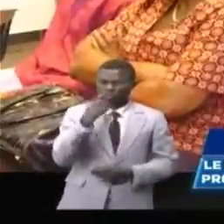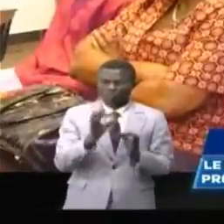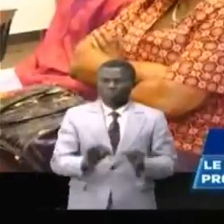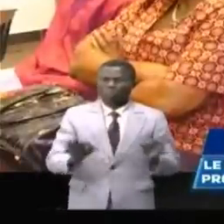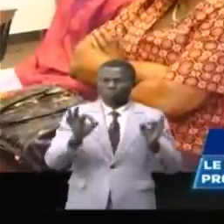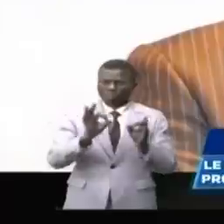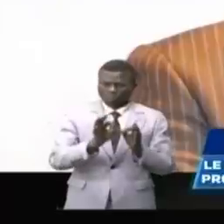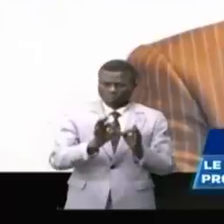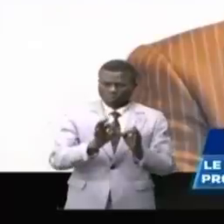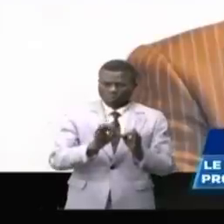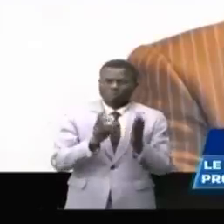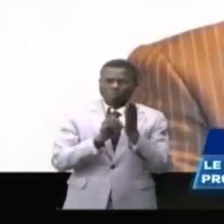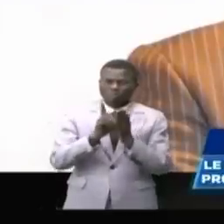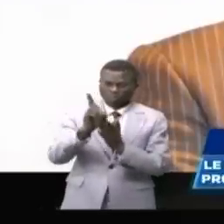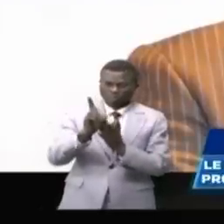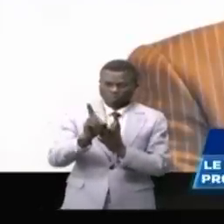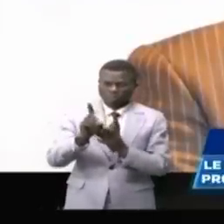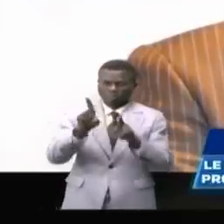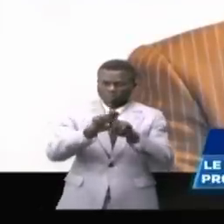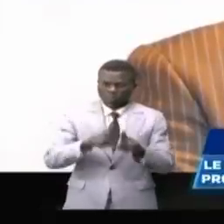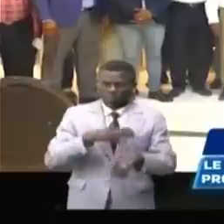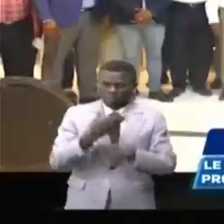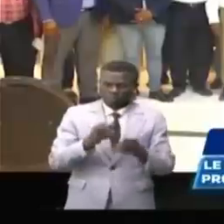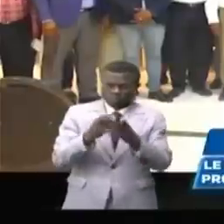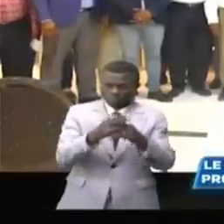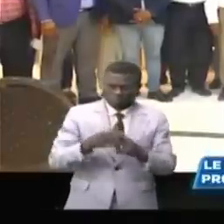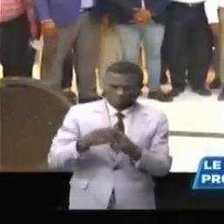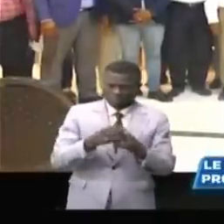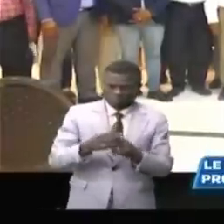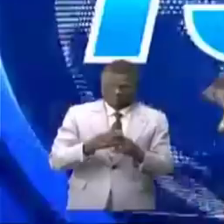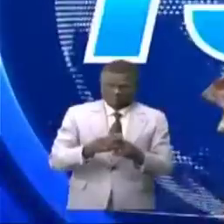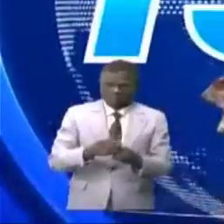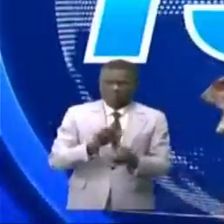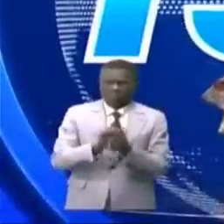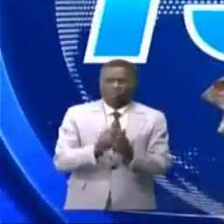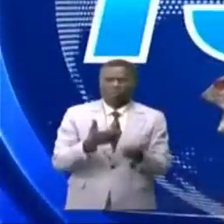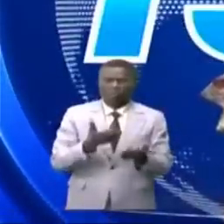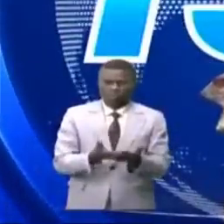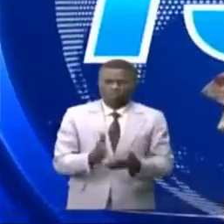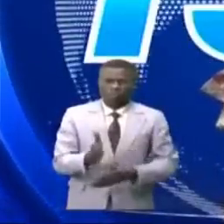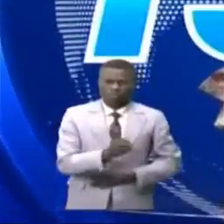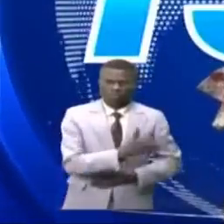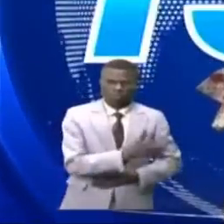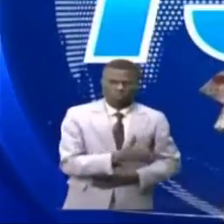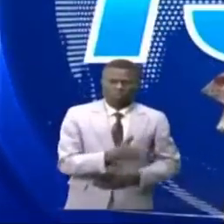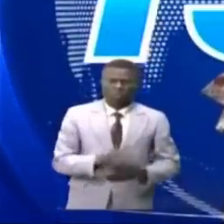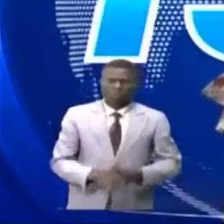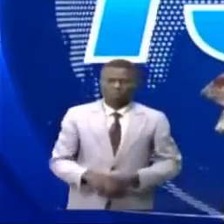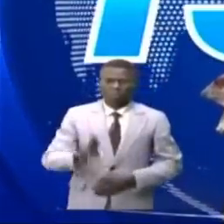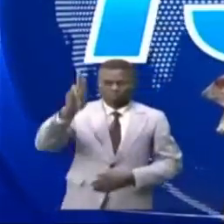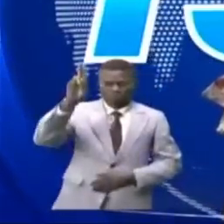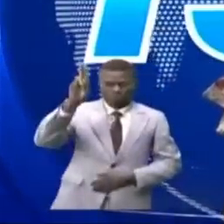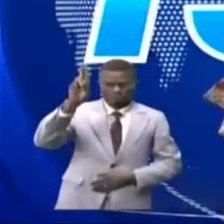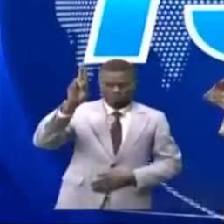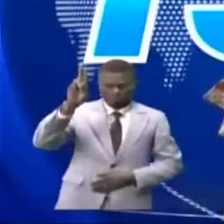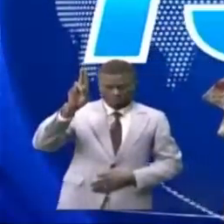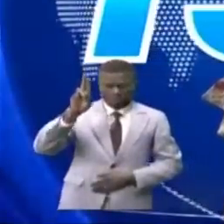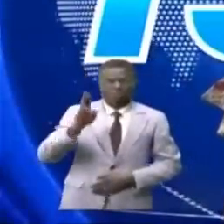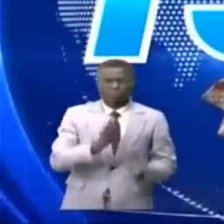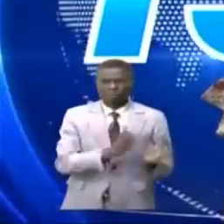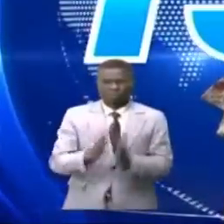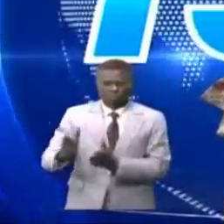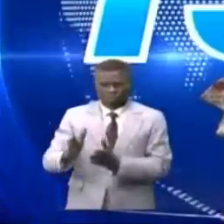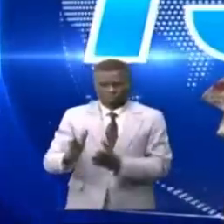essentiels, le développer et en assurer le suivi et l'évaluation. L'UDPS affûte ses armes en prévision